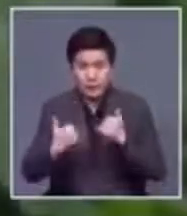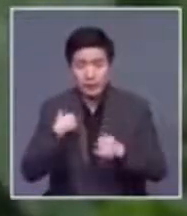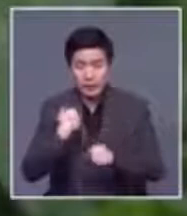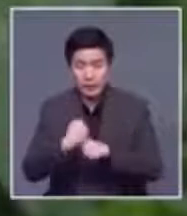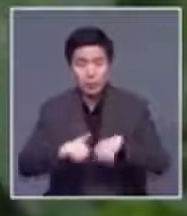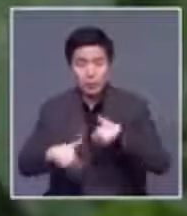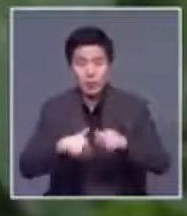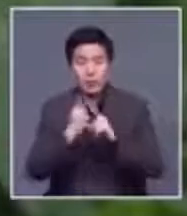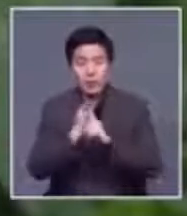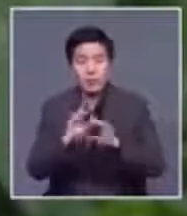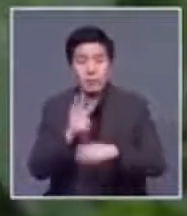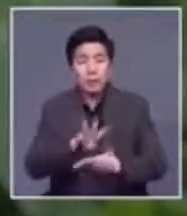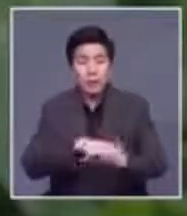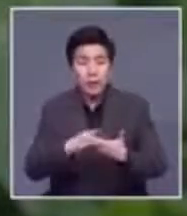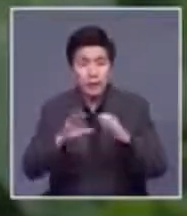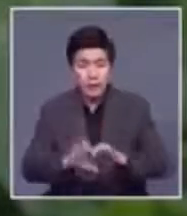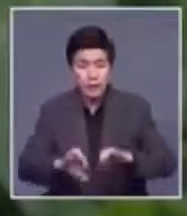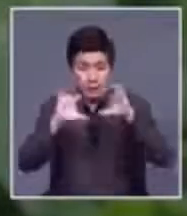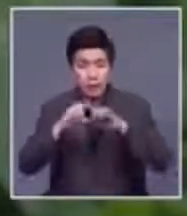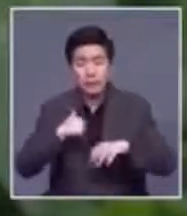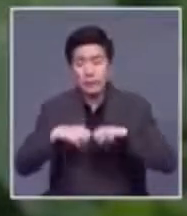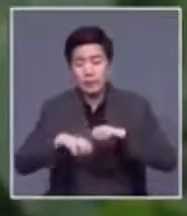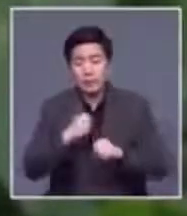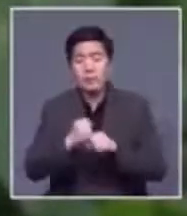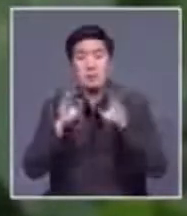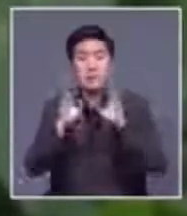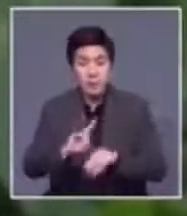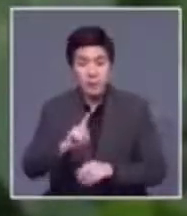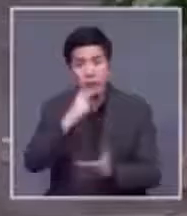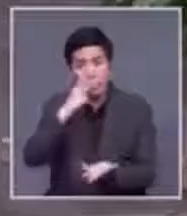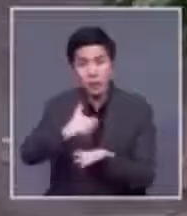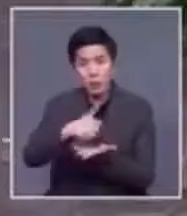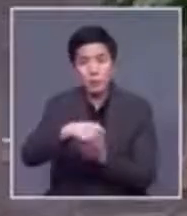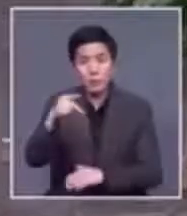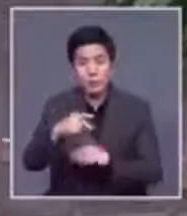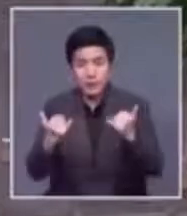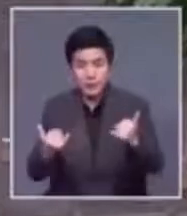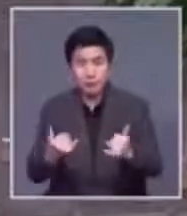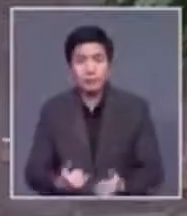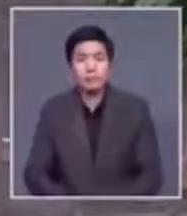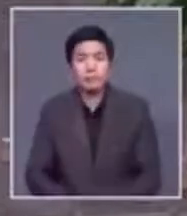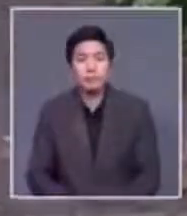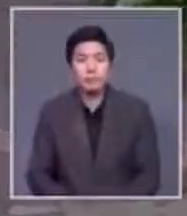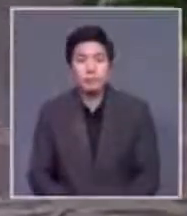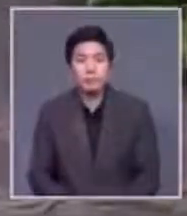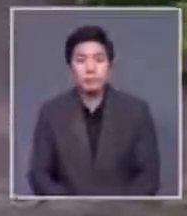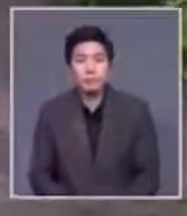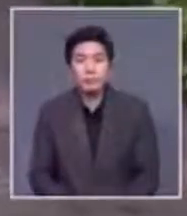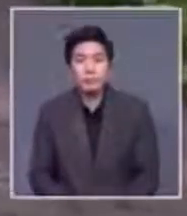ชุมชนตามนโยบายของรัฐบาลเช่นกันมีการจัดสรรอย่างไรบ้างไปติดตามได้จากรายงานนี้ค่ะ